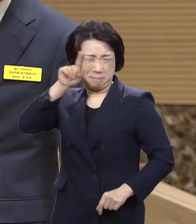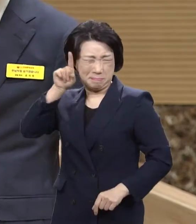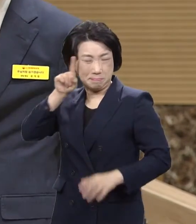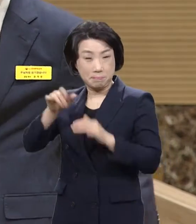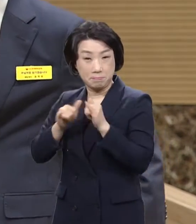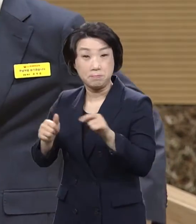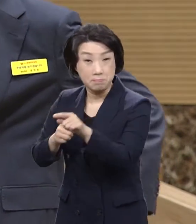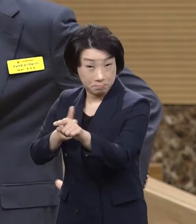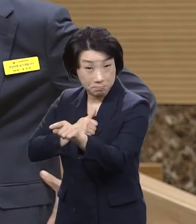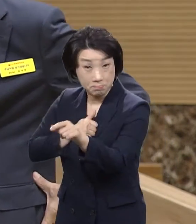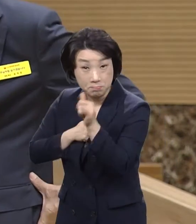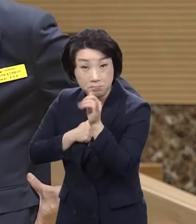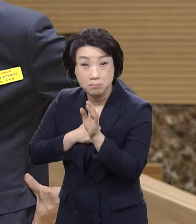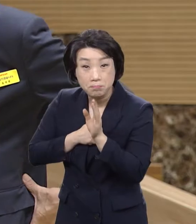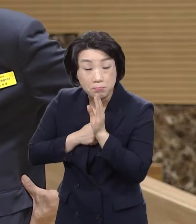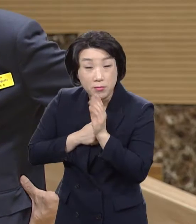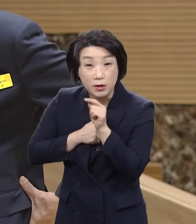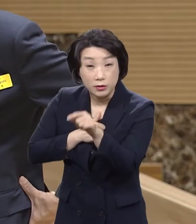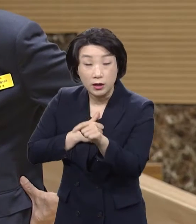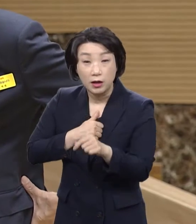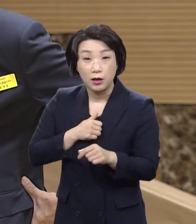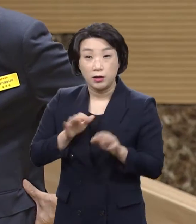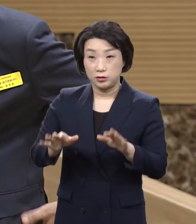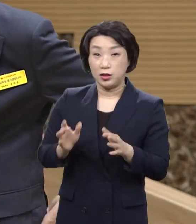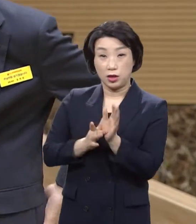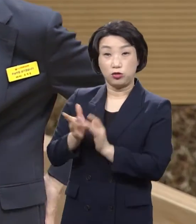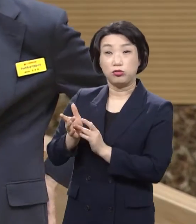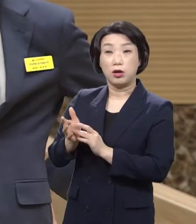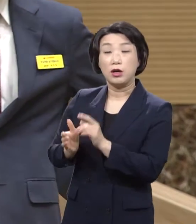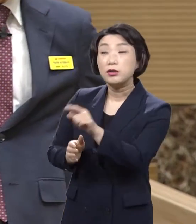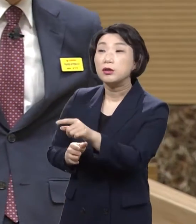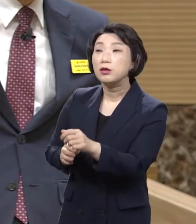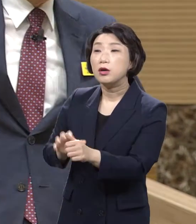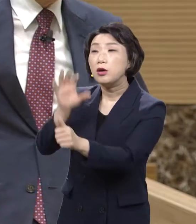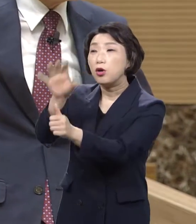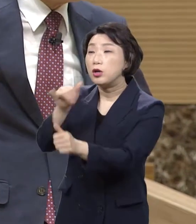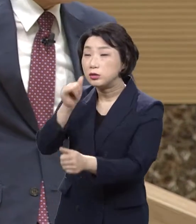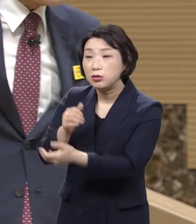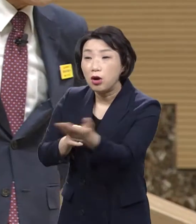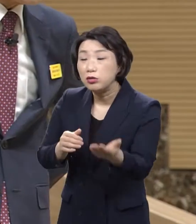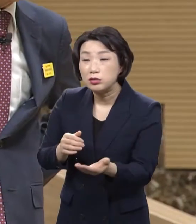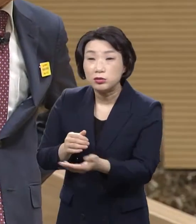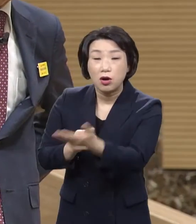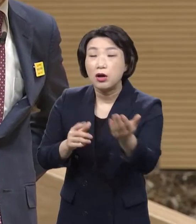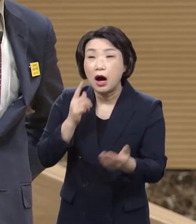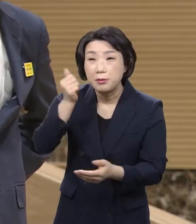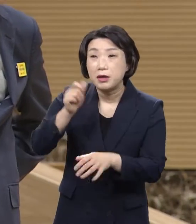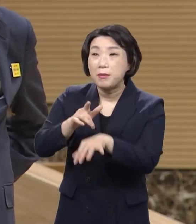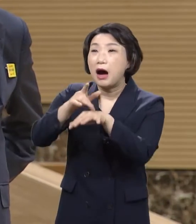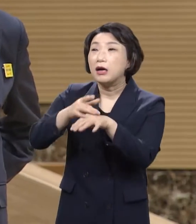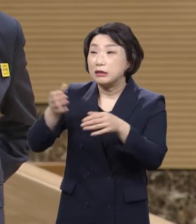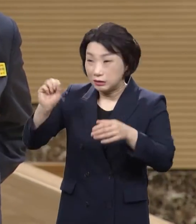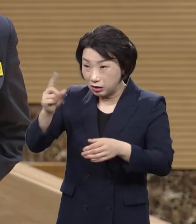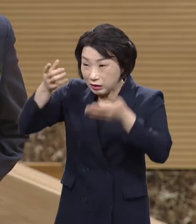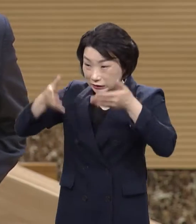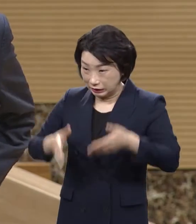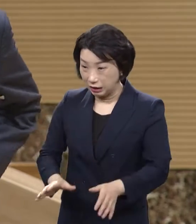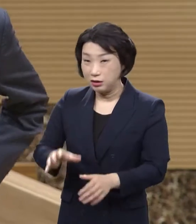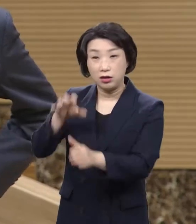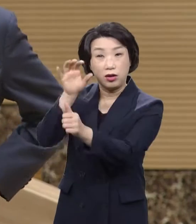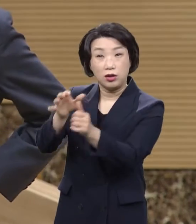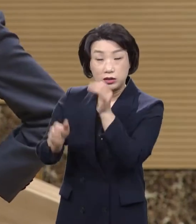사람들이요. 근데 그러는데 주님이 그들에게 너희는 너희 애비 마귀에게서